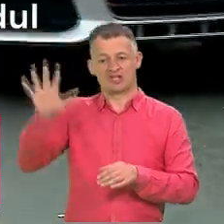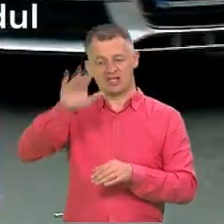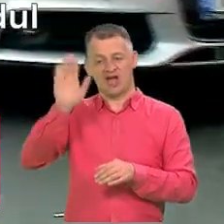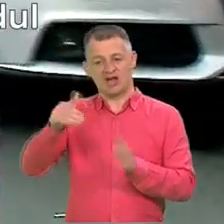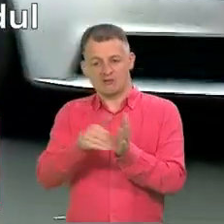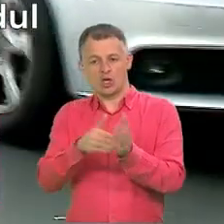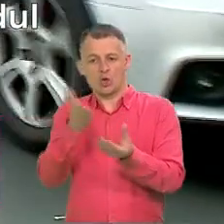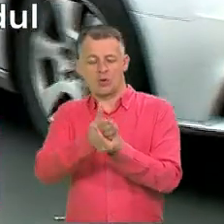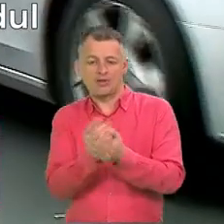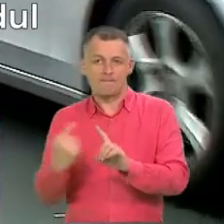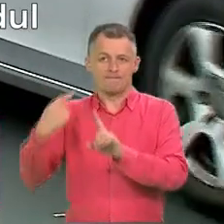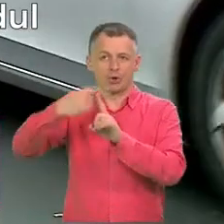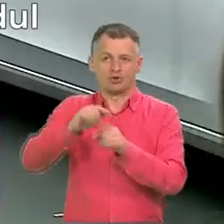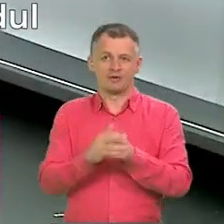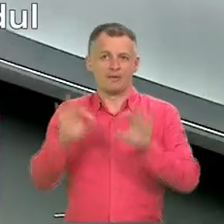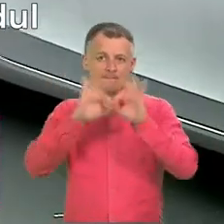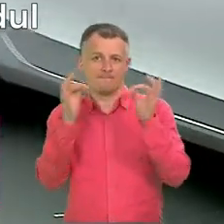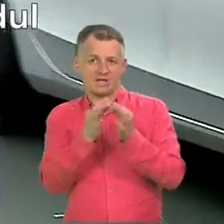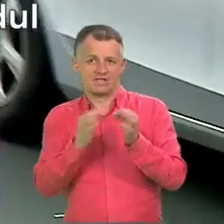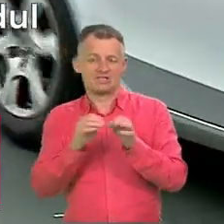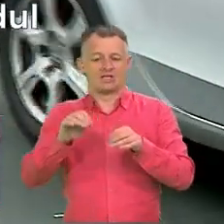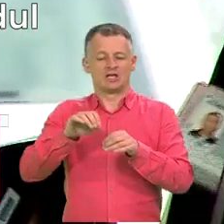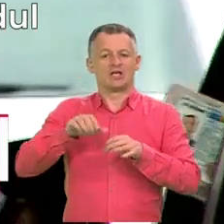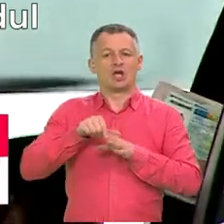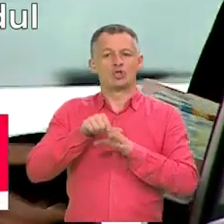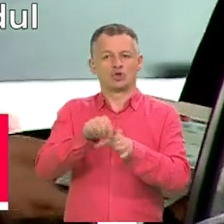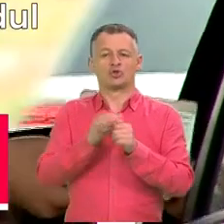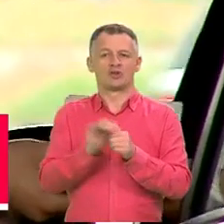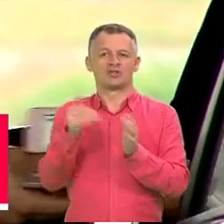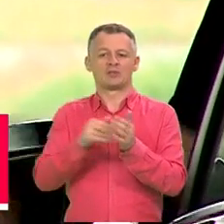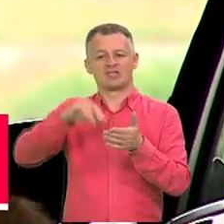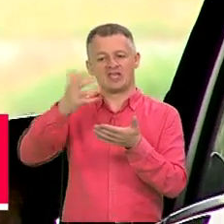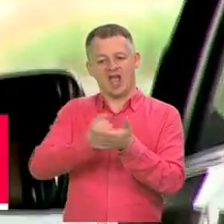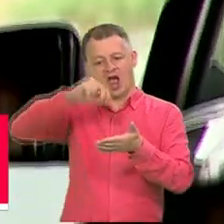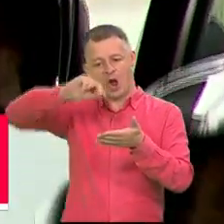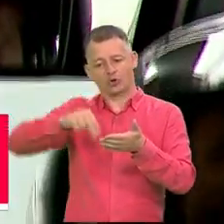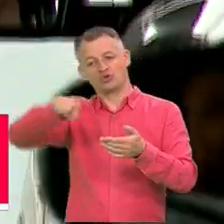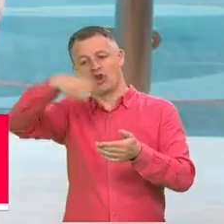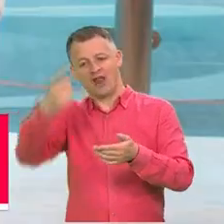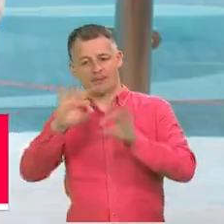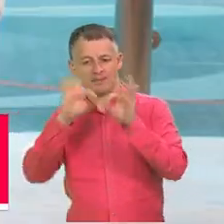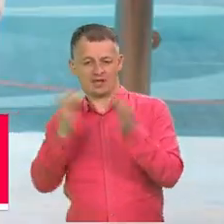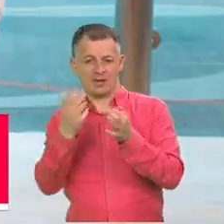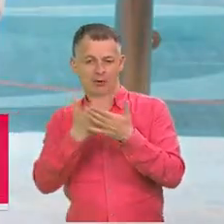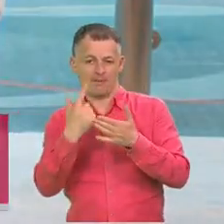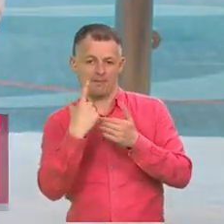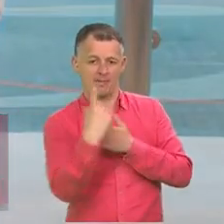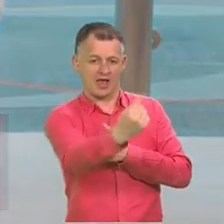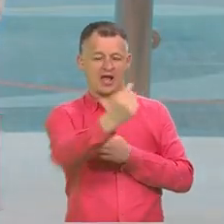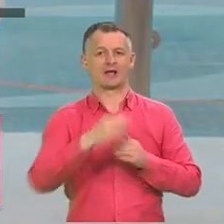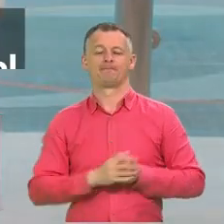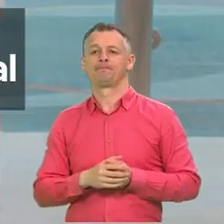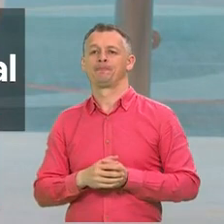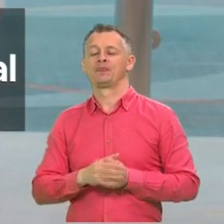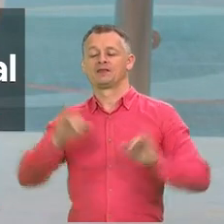Părintele însoțitor trebuie să prezinte acordul autentificat al celuilalt părinte cu privire la ieșirea din țară. Sunt însă și cazuri în care